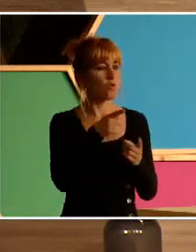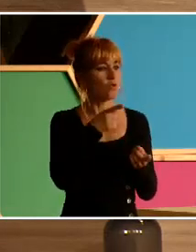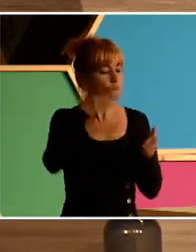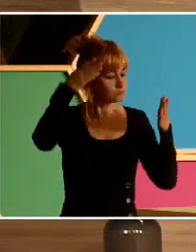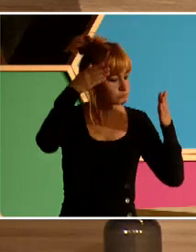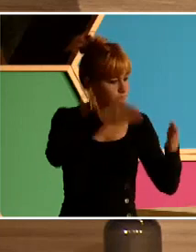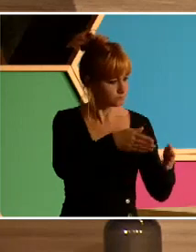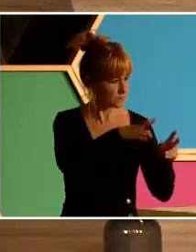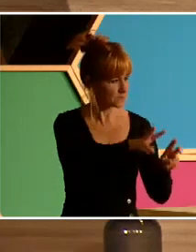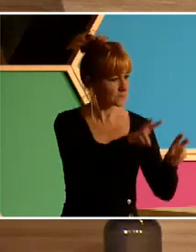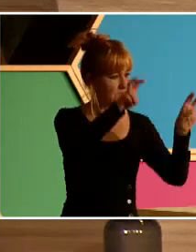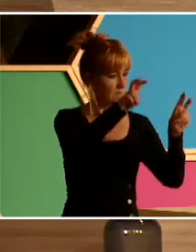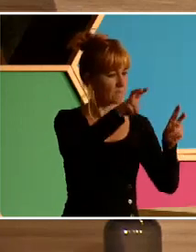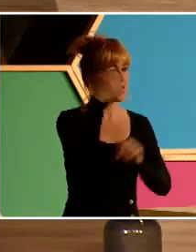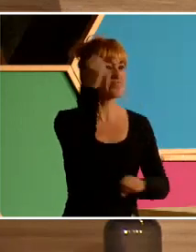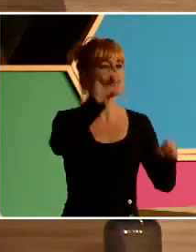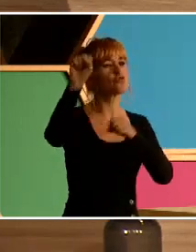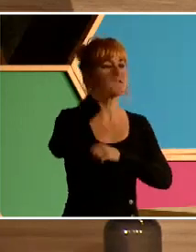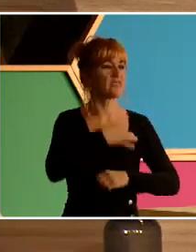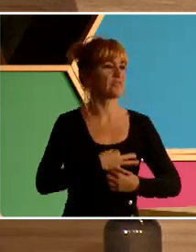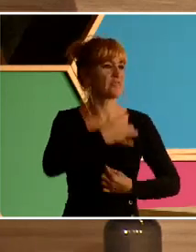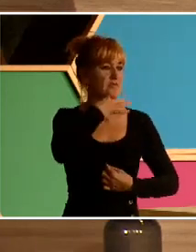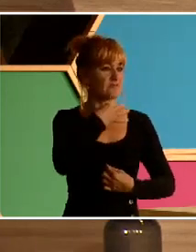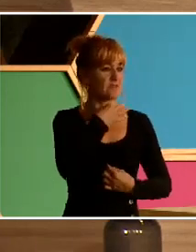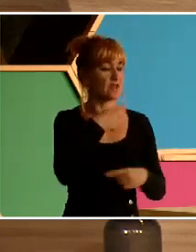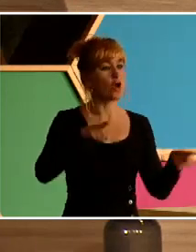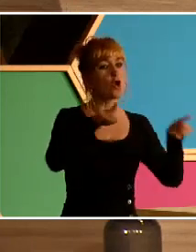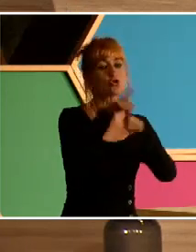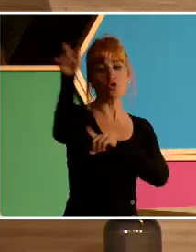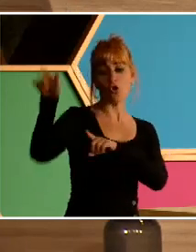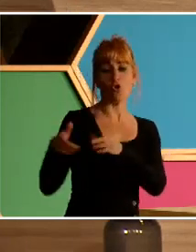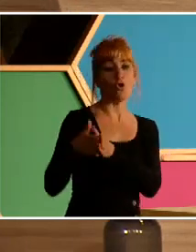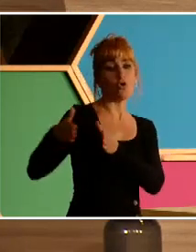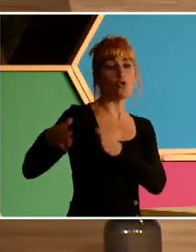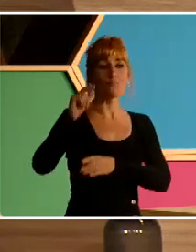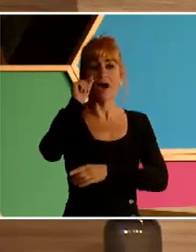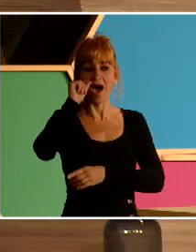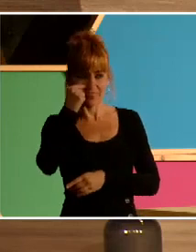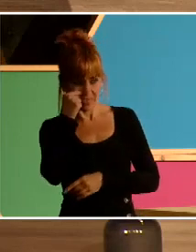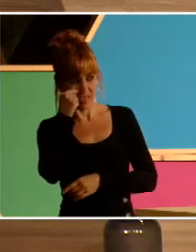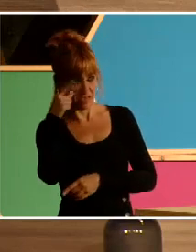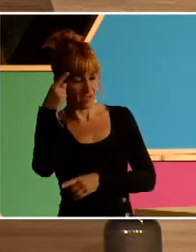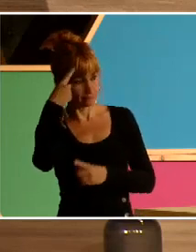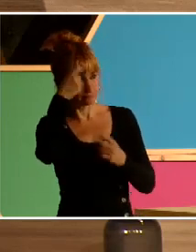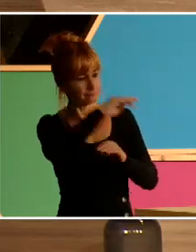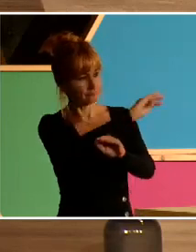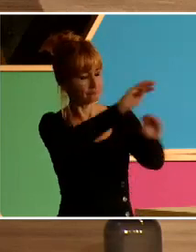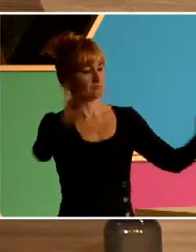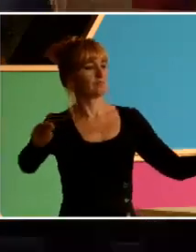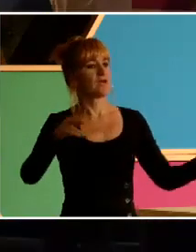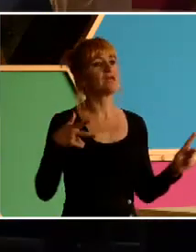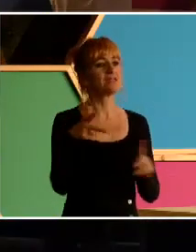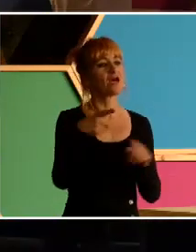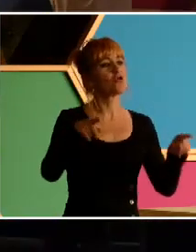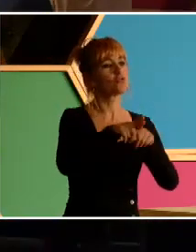civil, i sobretot persones com l'Ada, que ens van recordar que els drets no són mai